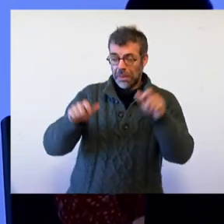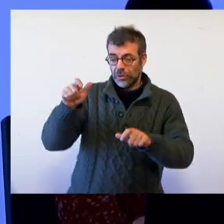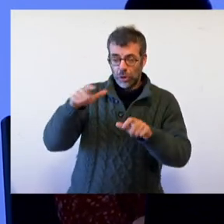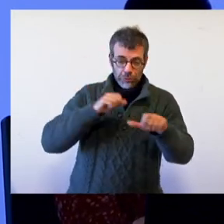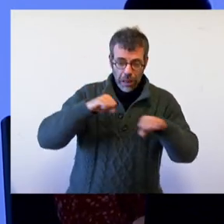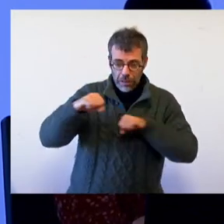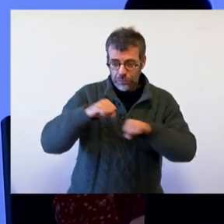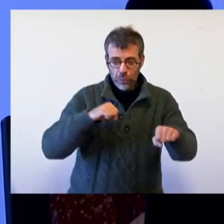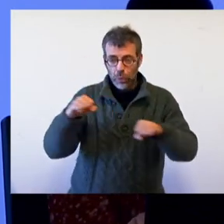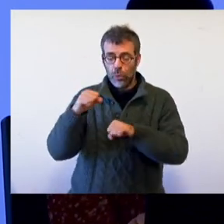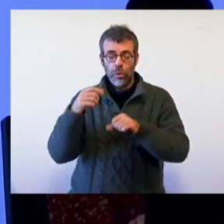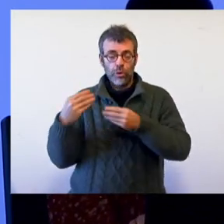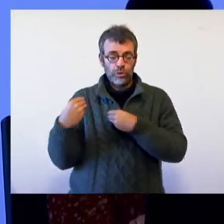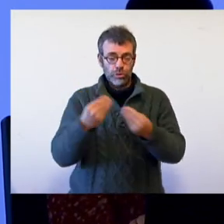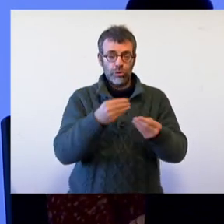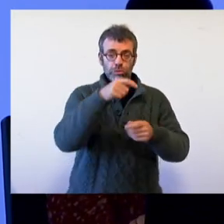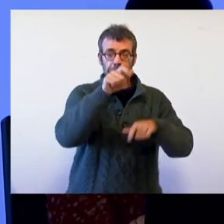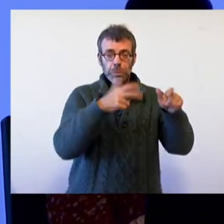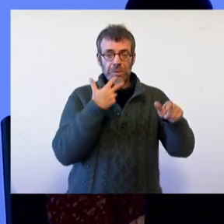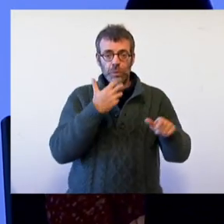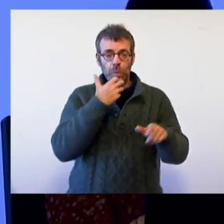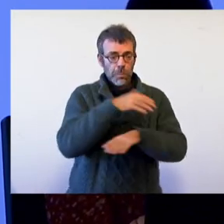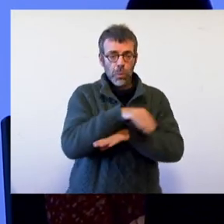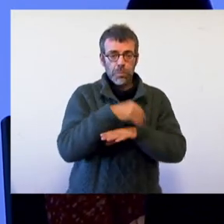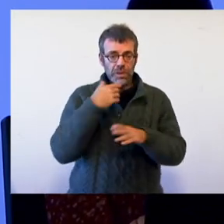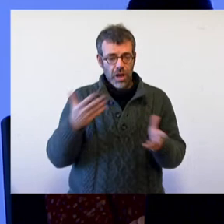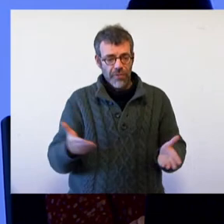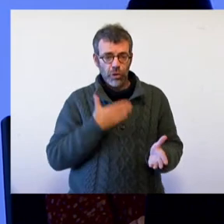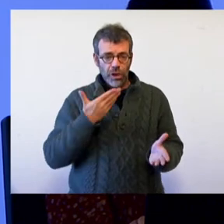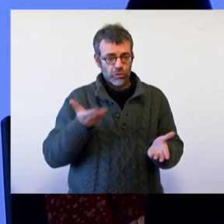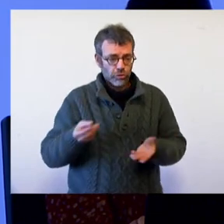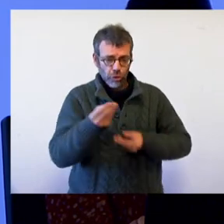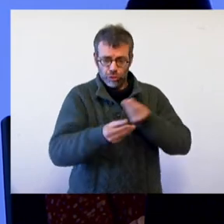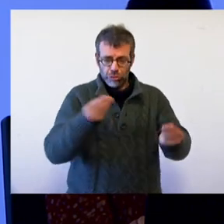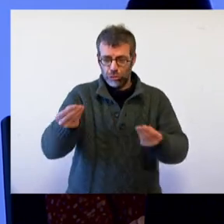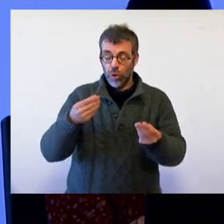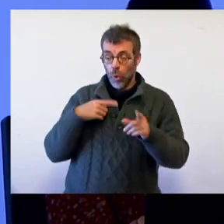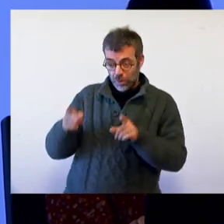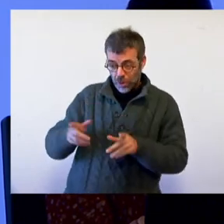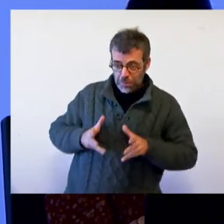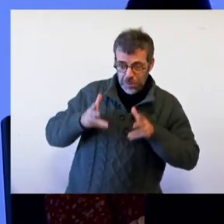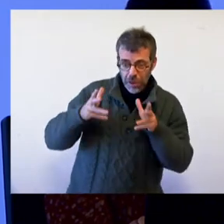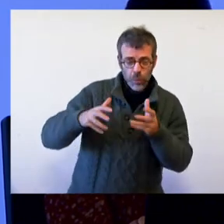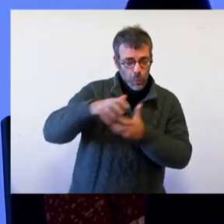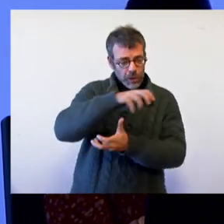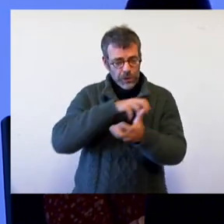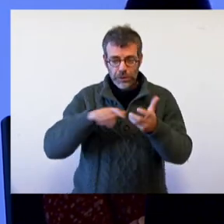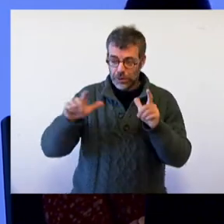des Montpelliérains et les remercier de leur implication dans la crise et au quotidien